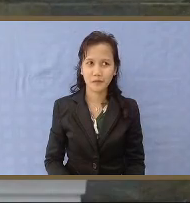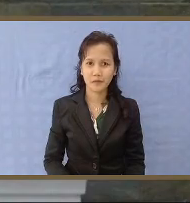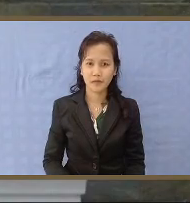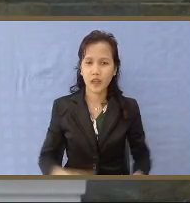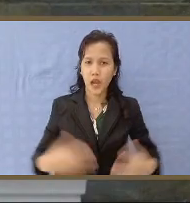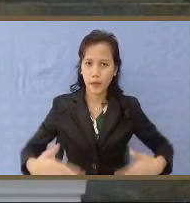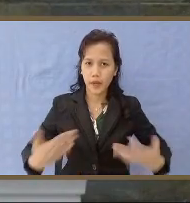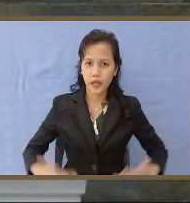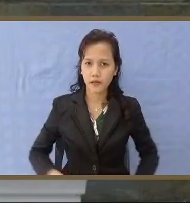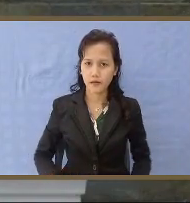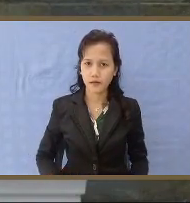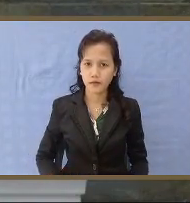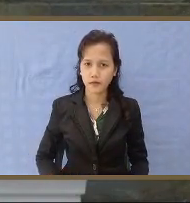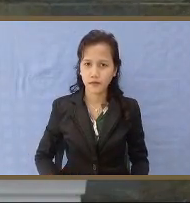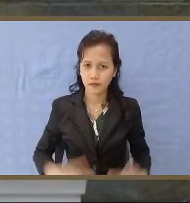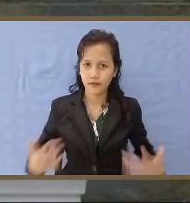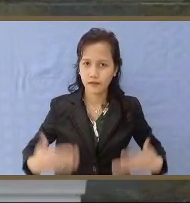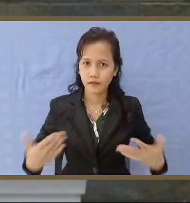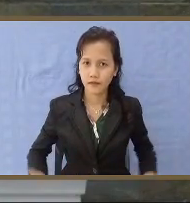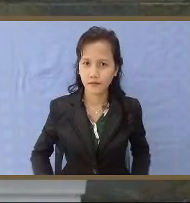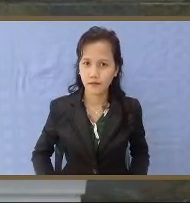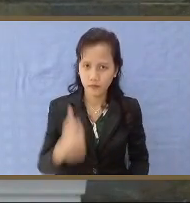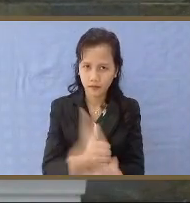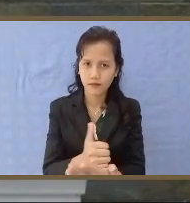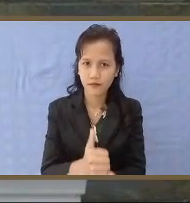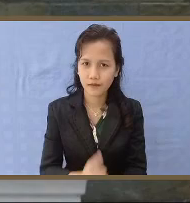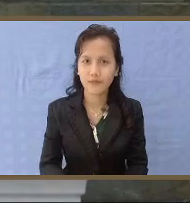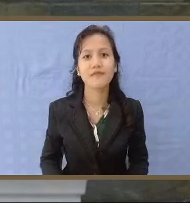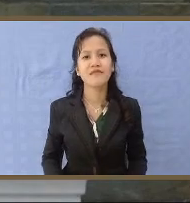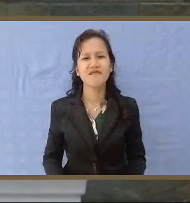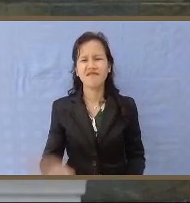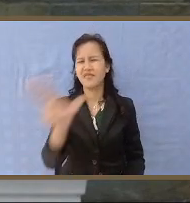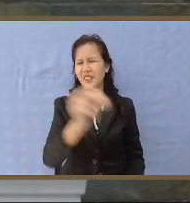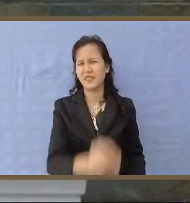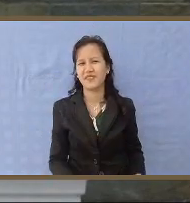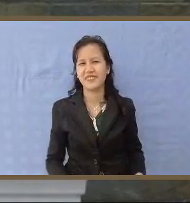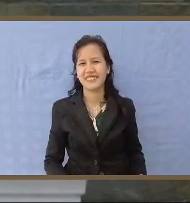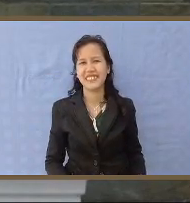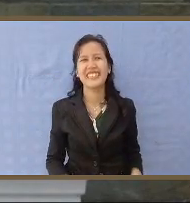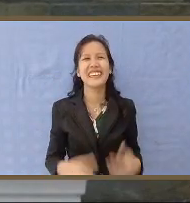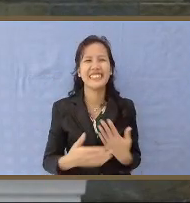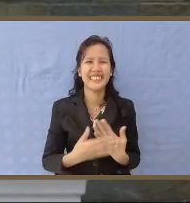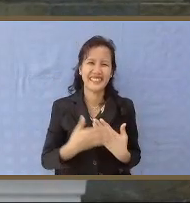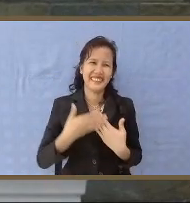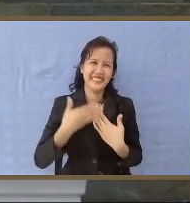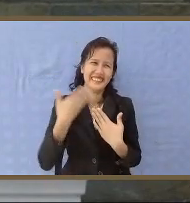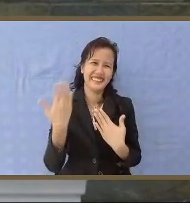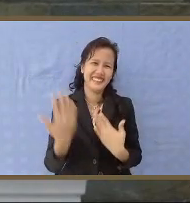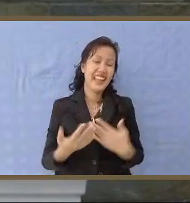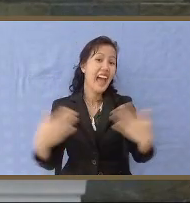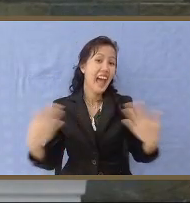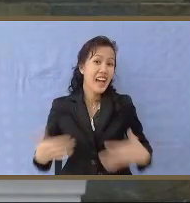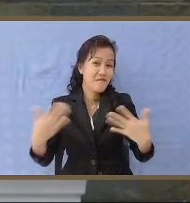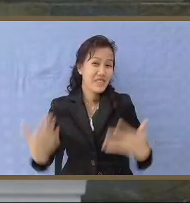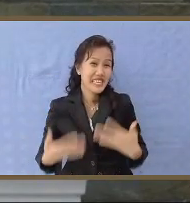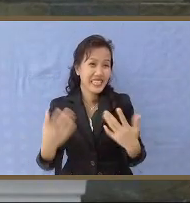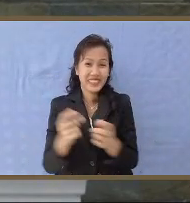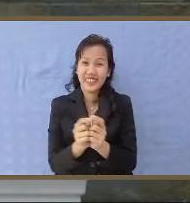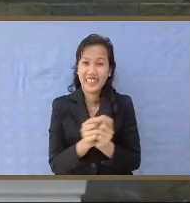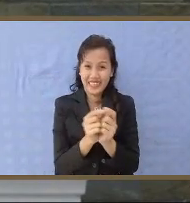a time of fellowship with God. It could be a fellowship. No, alam niyo mga